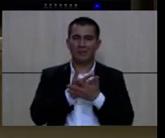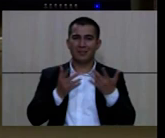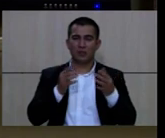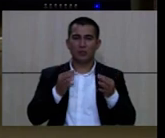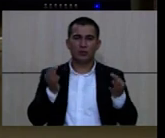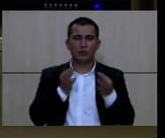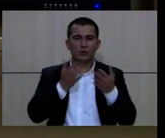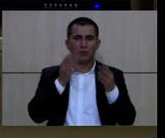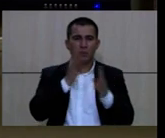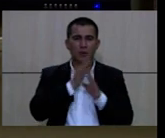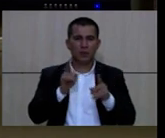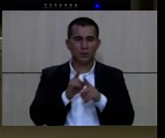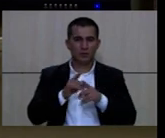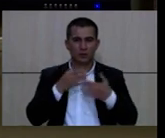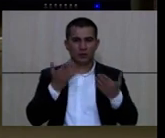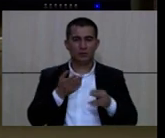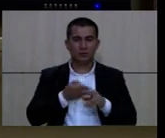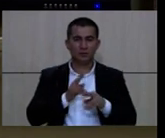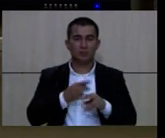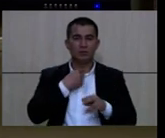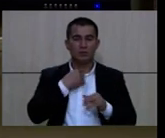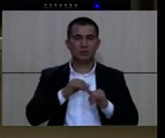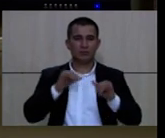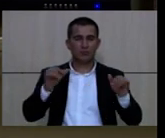yok. Şunun için tovuş tarqalmaydı.